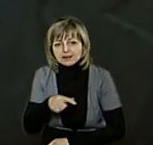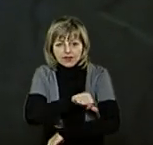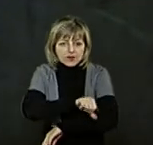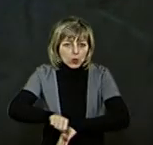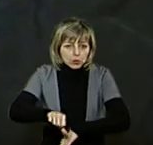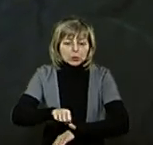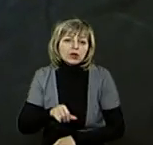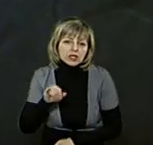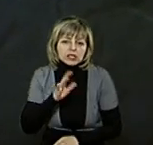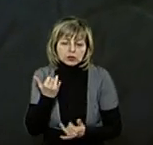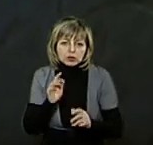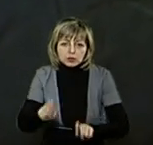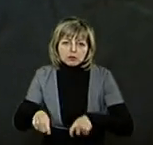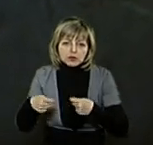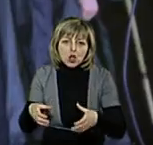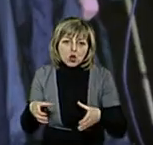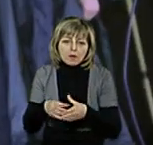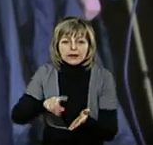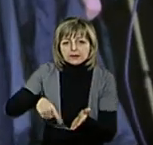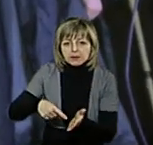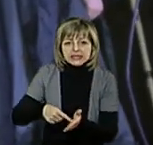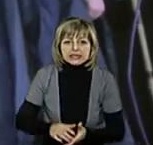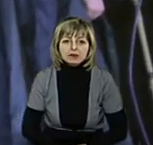І сьогодні будемо передавати громаді міста.